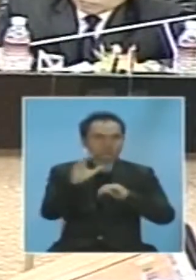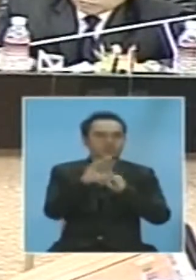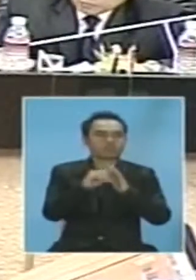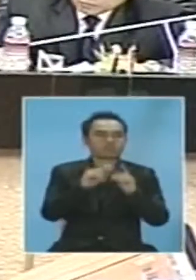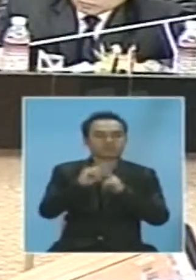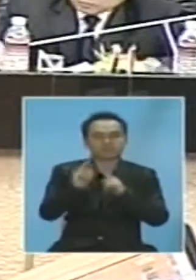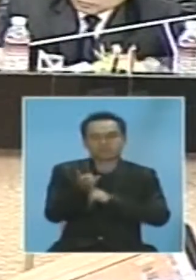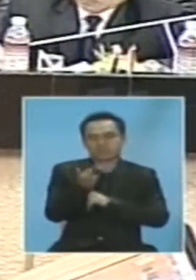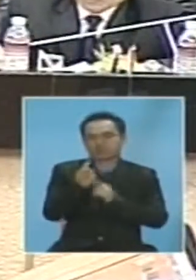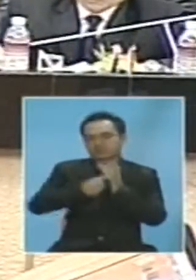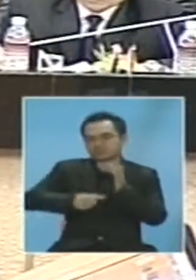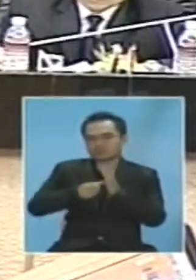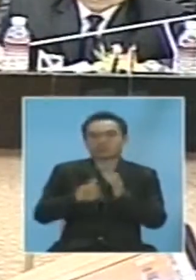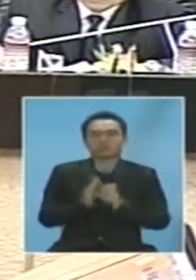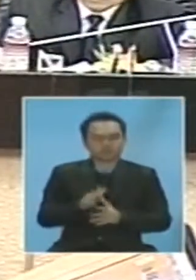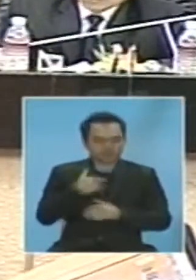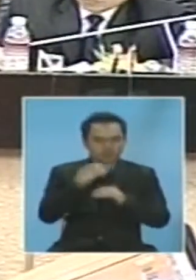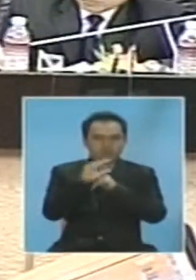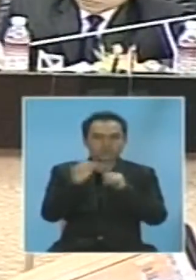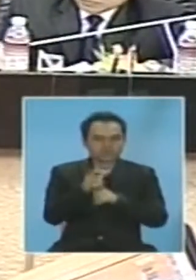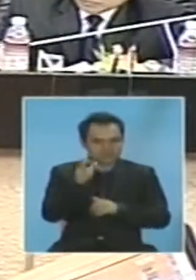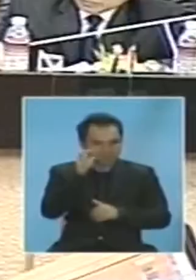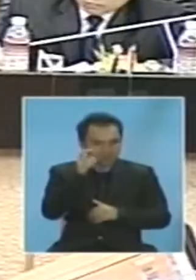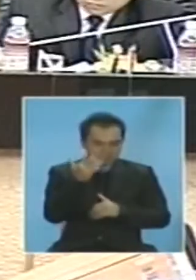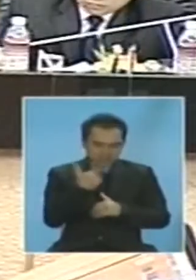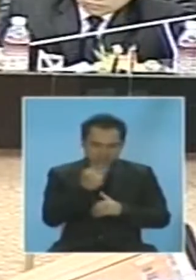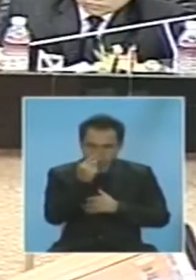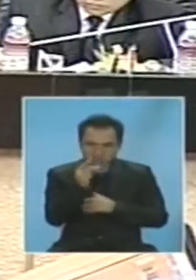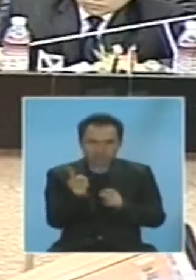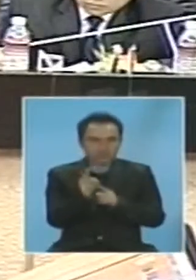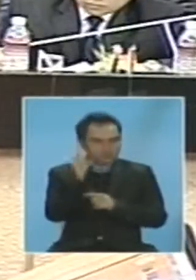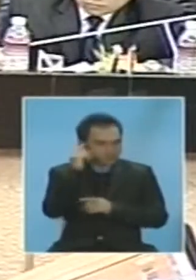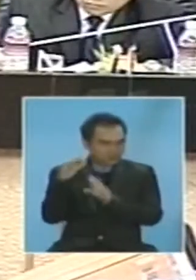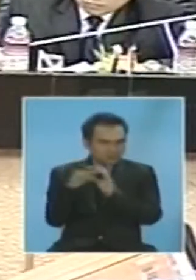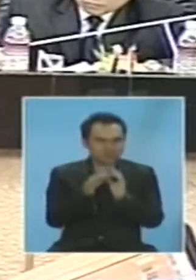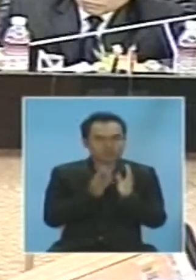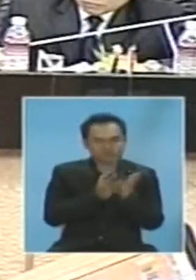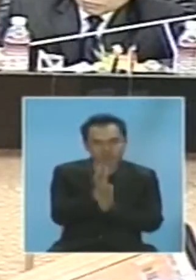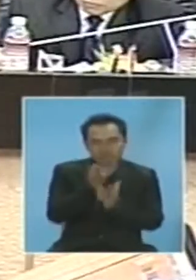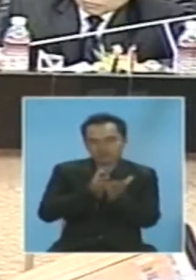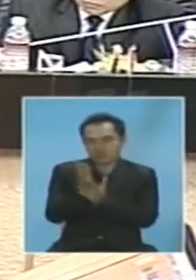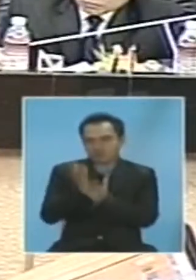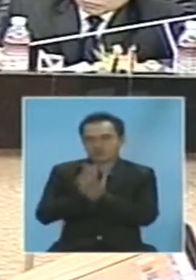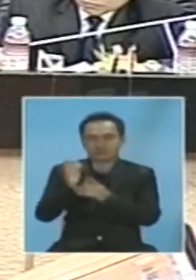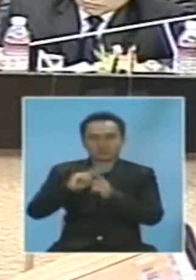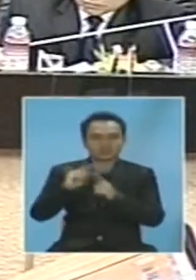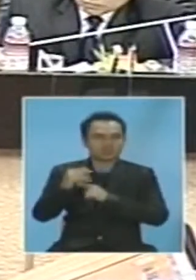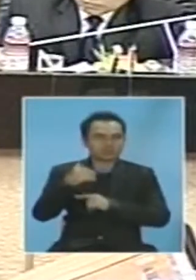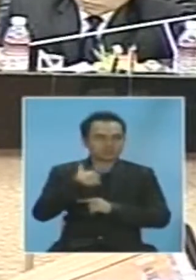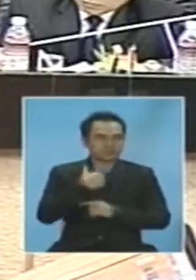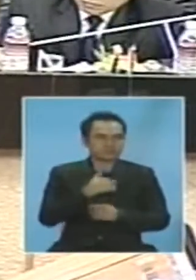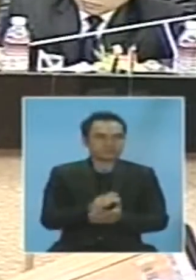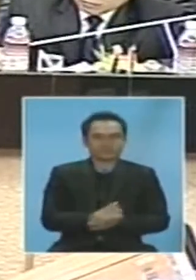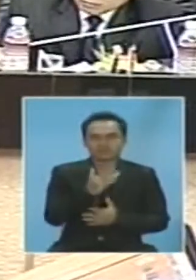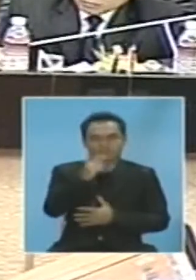ำข้าวเป็นโครงการขนาดใหญ่ค่ะที่เกี่ยวข้องกับคณะทำงานหลายฝ่ายค่ะเพราะความที่ต้องเร่ง